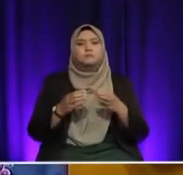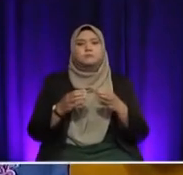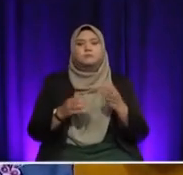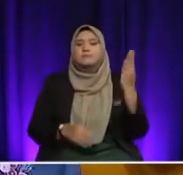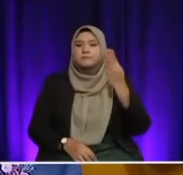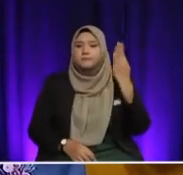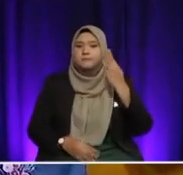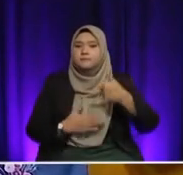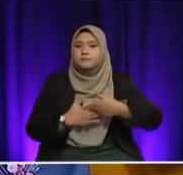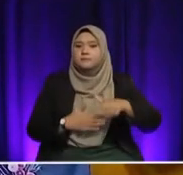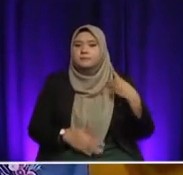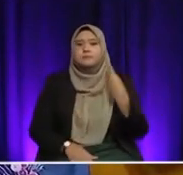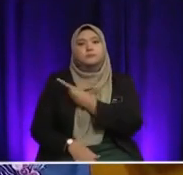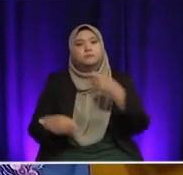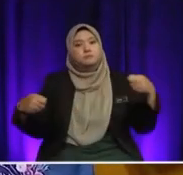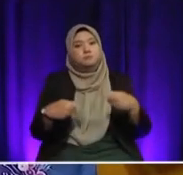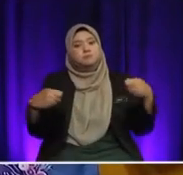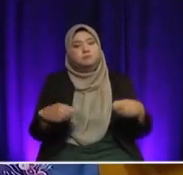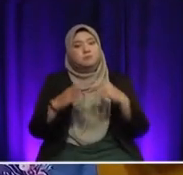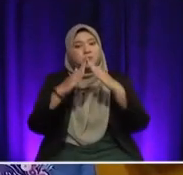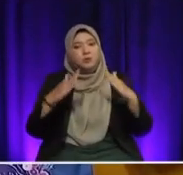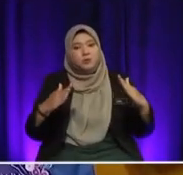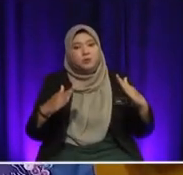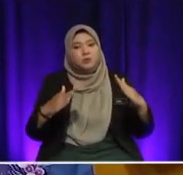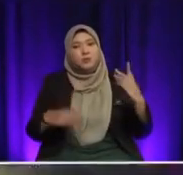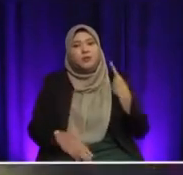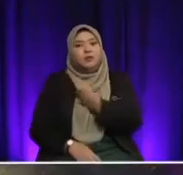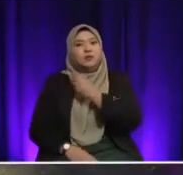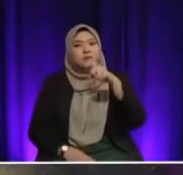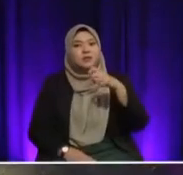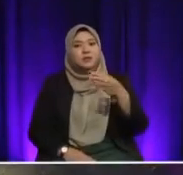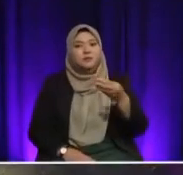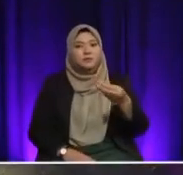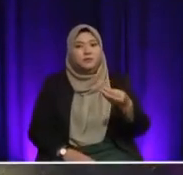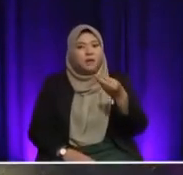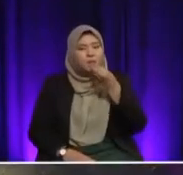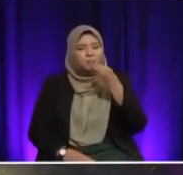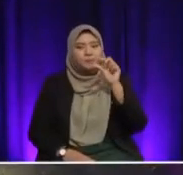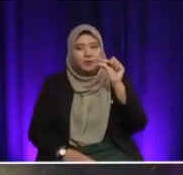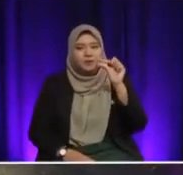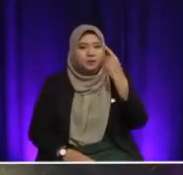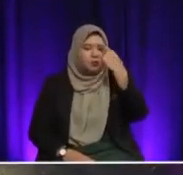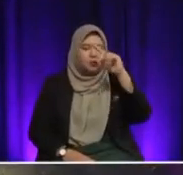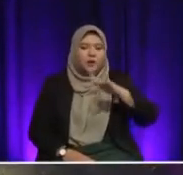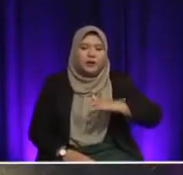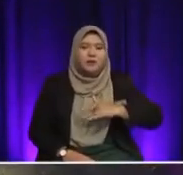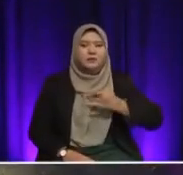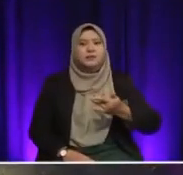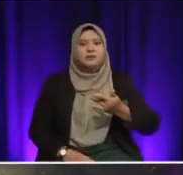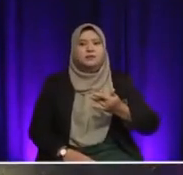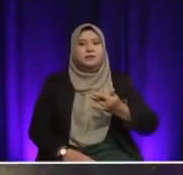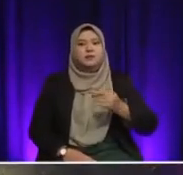tak spesifikasi yang kita sedap nak. Sedap ke tidak. Kalau kita buat kopi pun rasa dulu cukup manis ke tak, cukup pahit ke